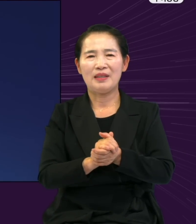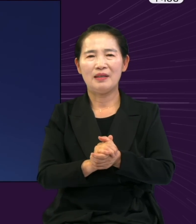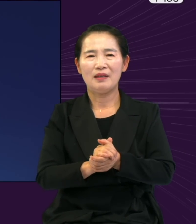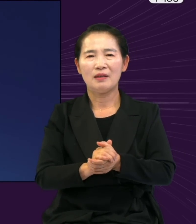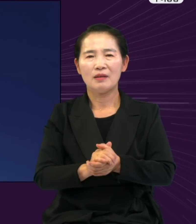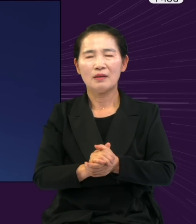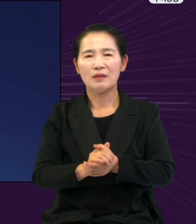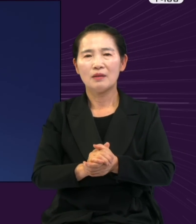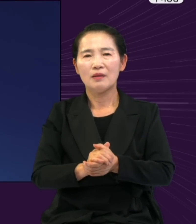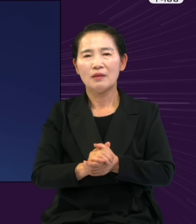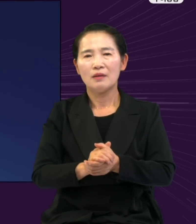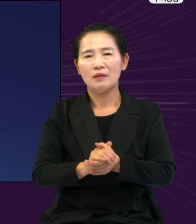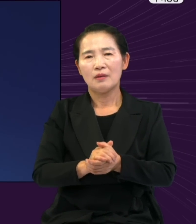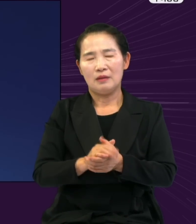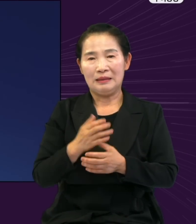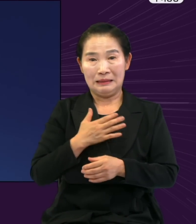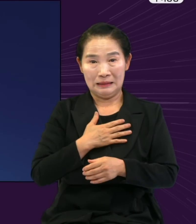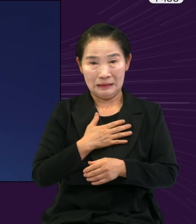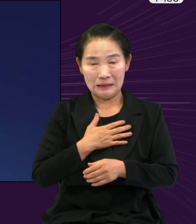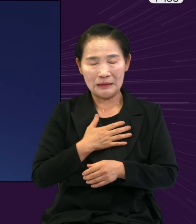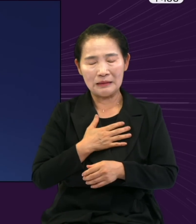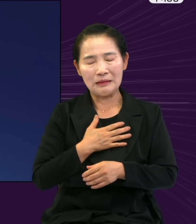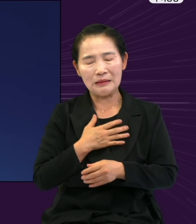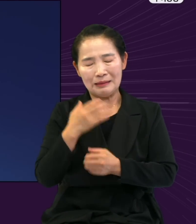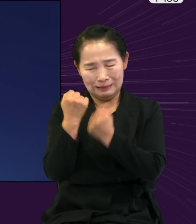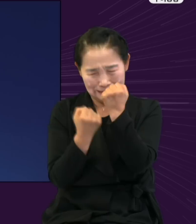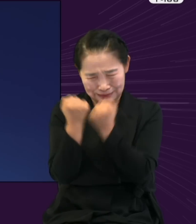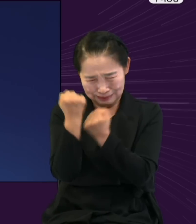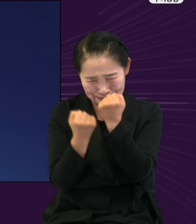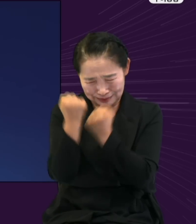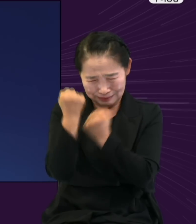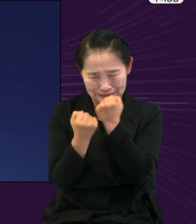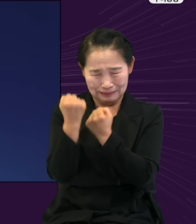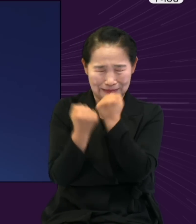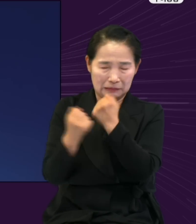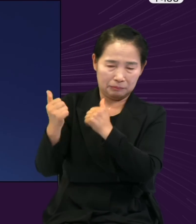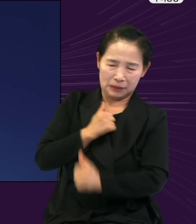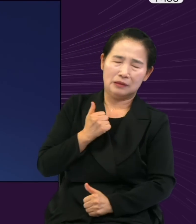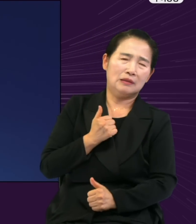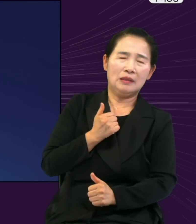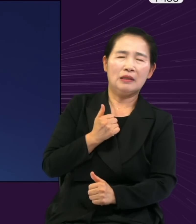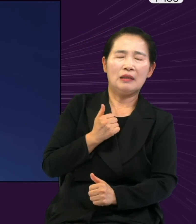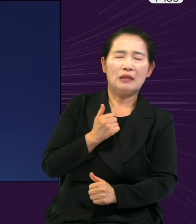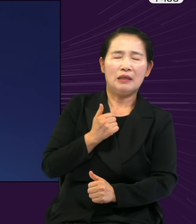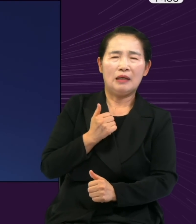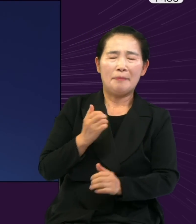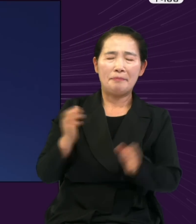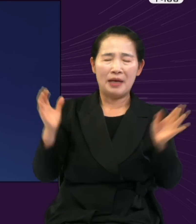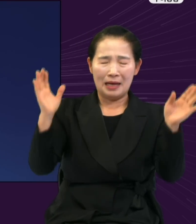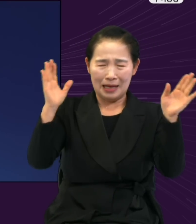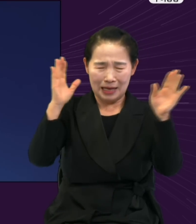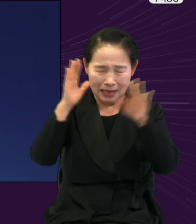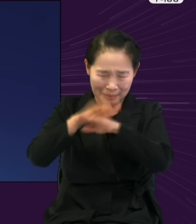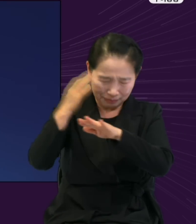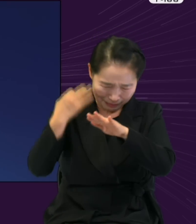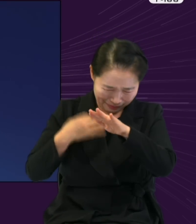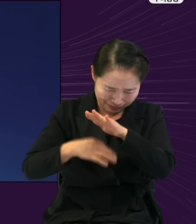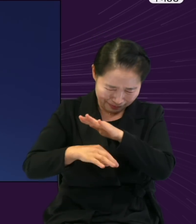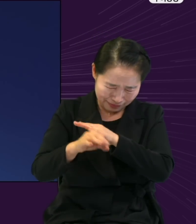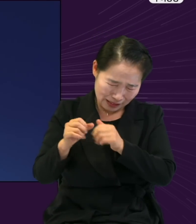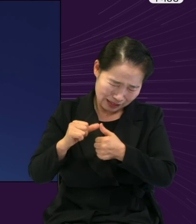저는 이 일에 하나님에게 설득되었고 그 긴 밤의 씨름을 통해서 순종을